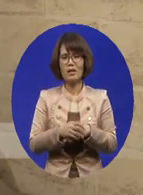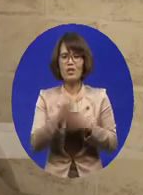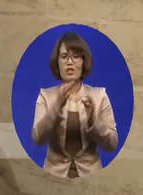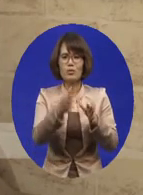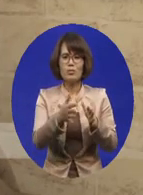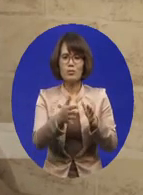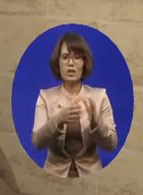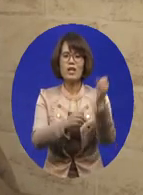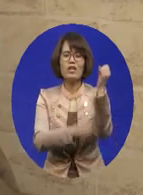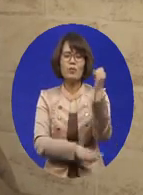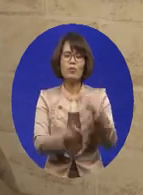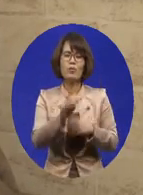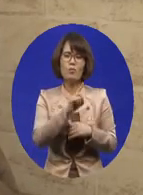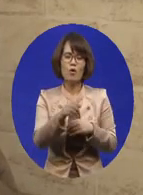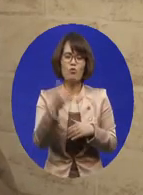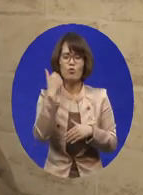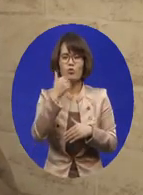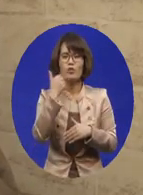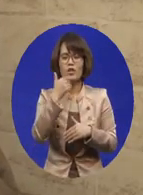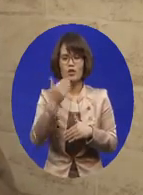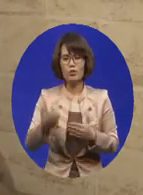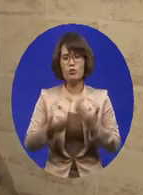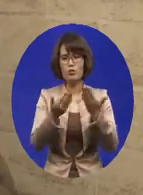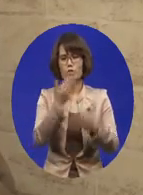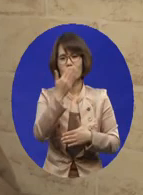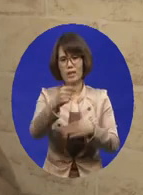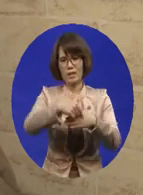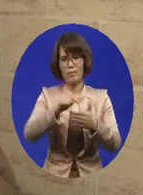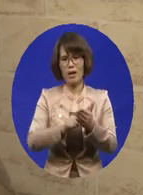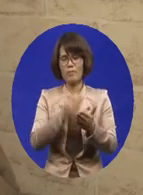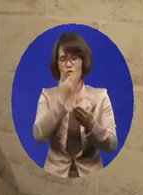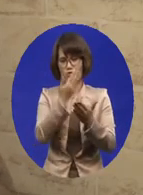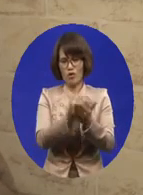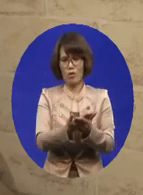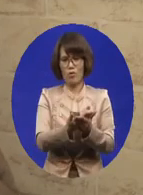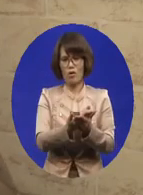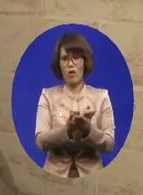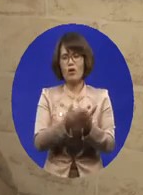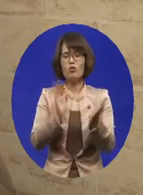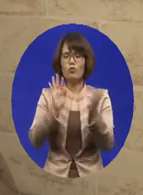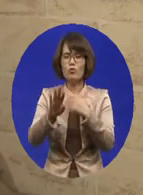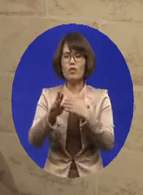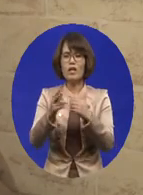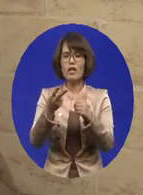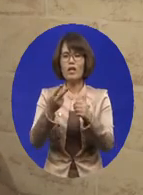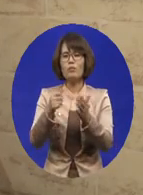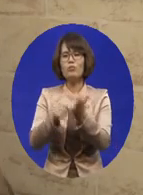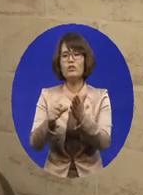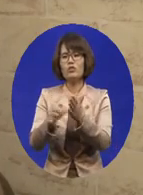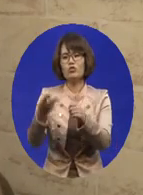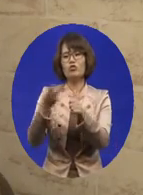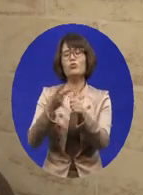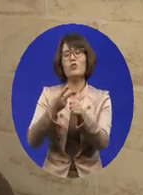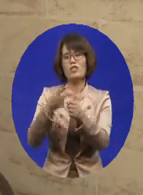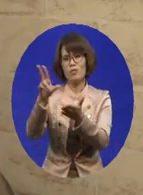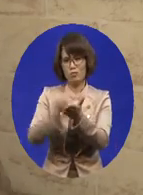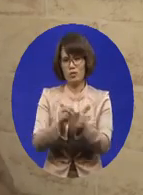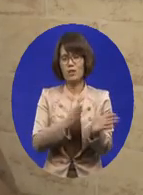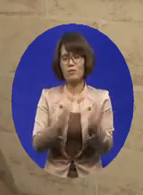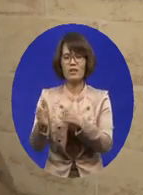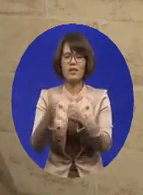내가 누구와 함께 드릴 수 있다라는 마음이 중요하고요. 그 안에 대한 물질은 2차적으로 생각하면 되겠습니다.